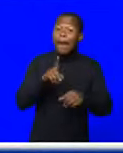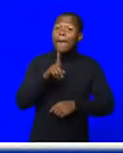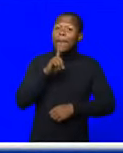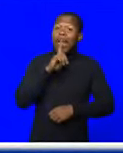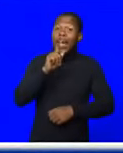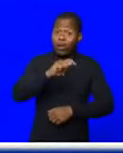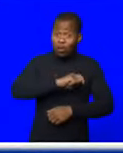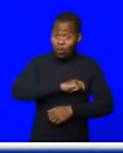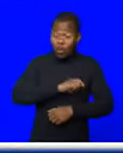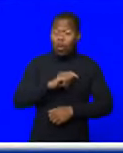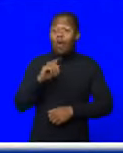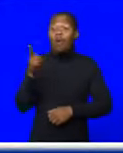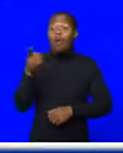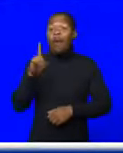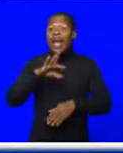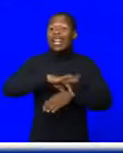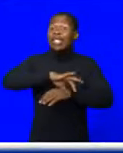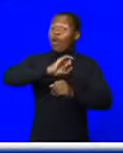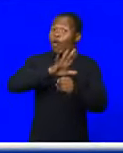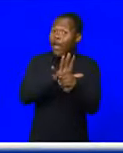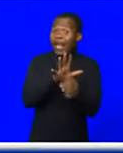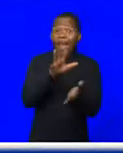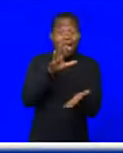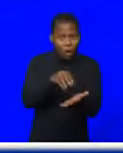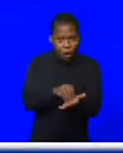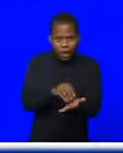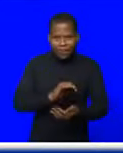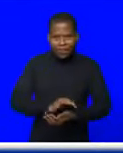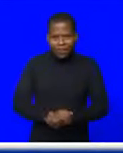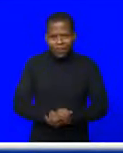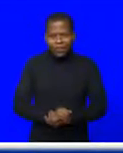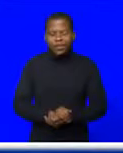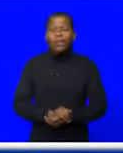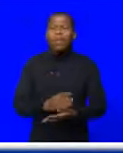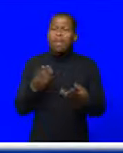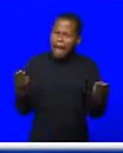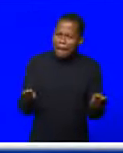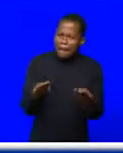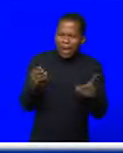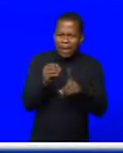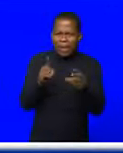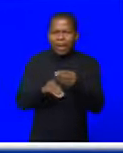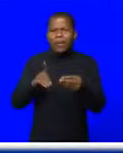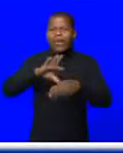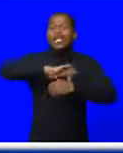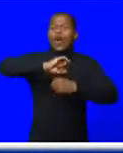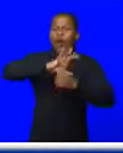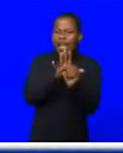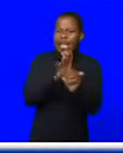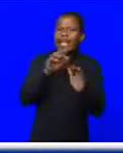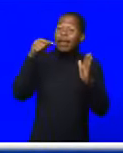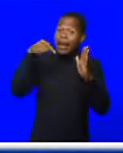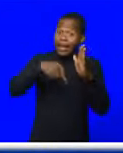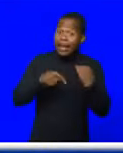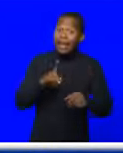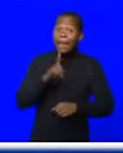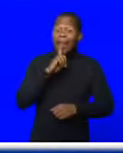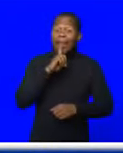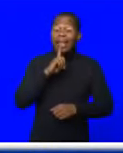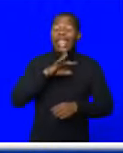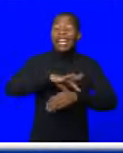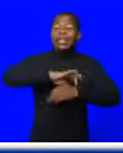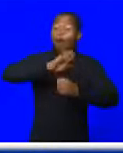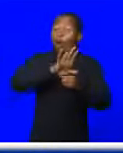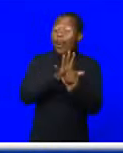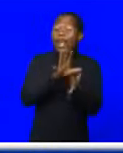tebantfu labatholakala abanomkhuhlane we-COVID-19 tehlile eveni, umkhuhlane we-COVID-19 solo kukhona eveni. Lokhu ke